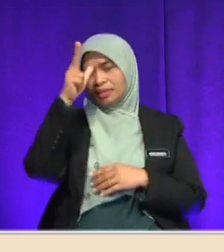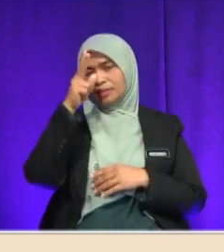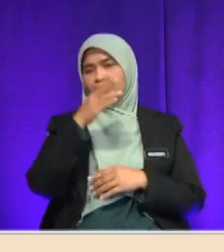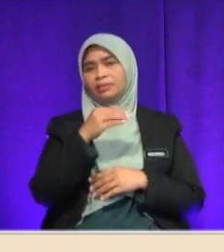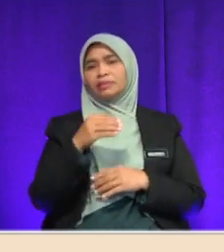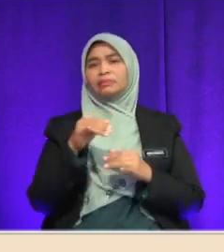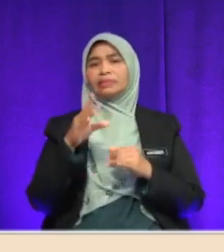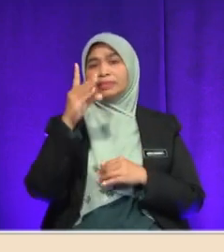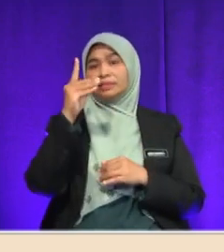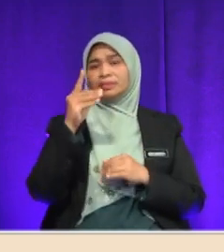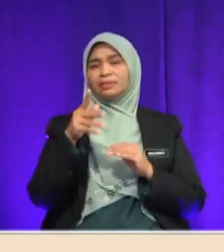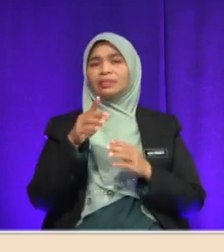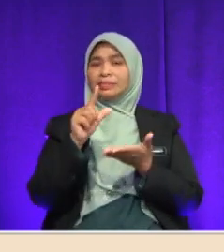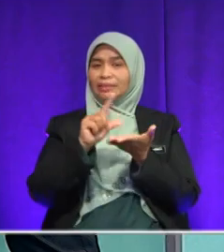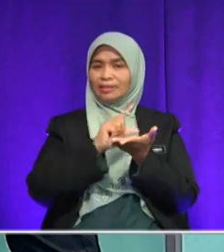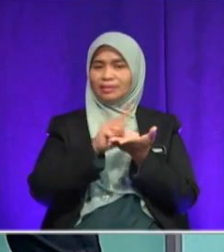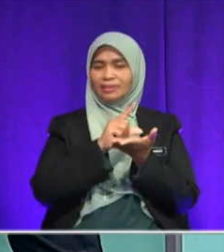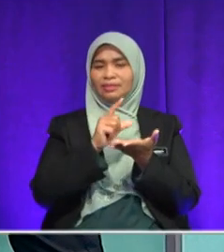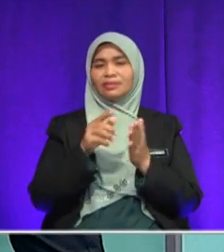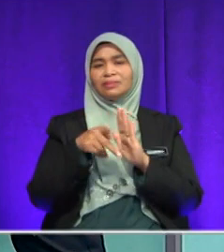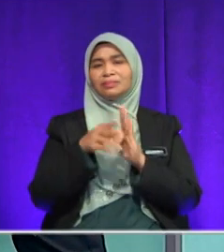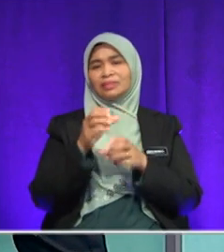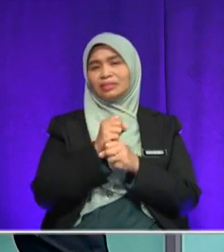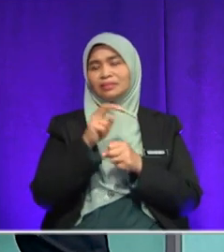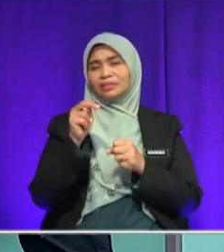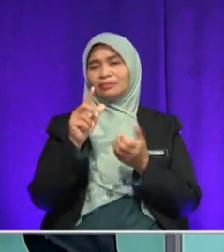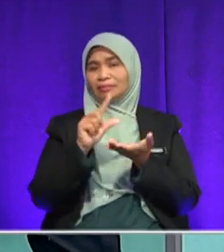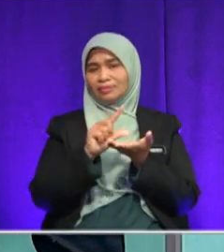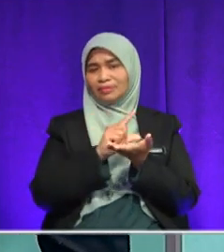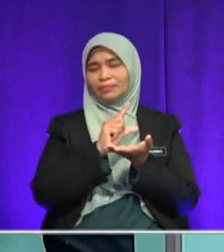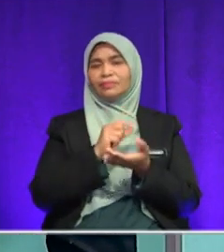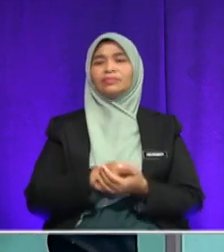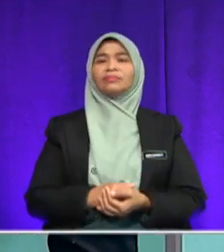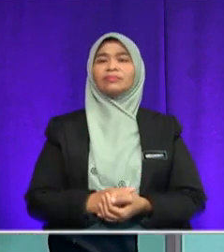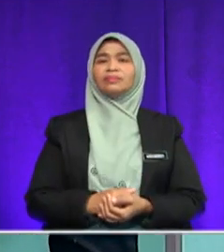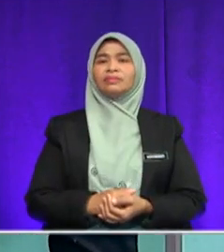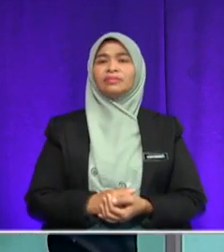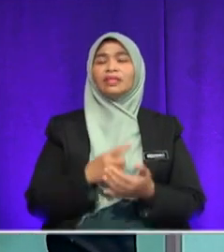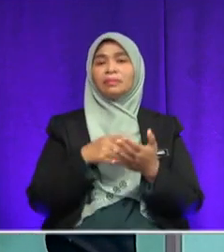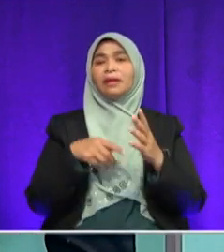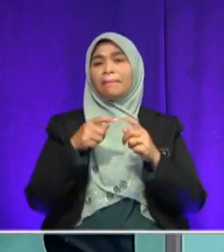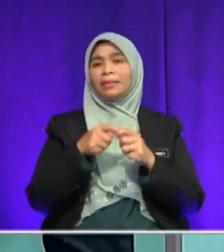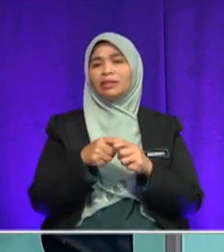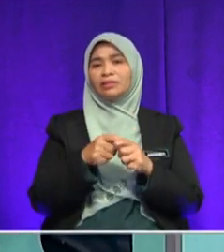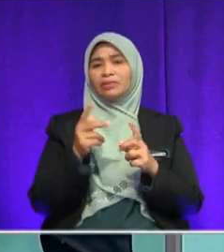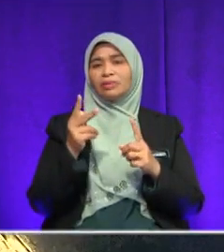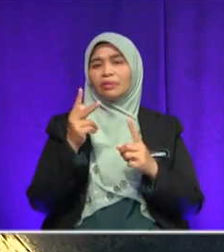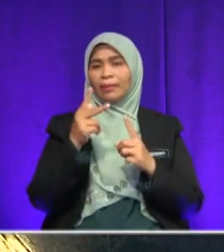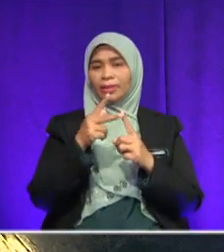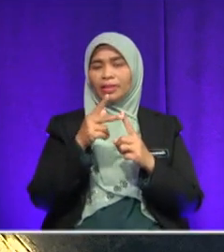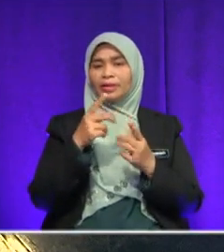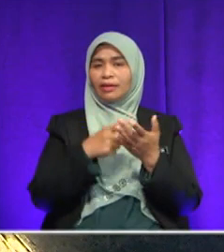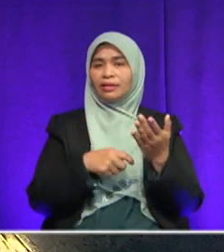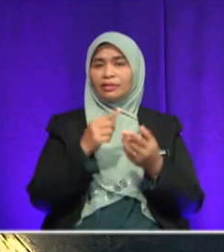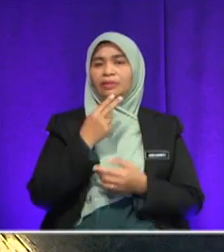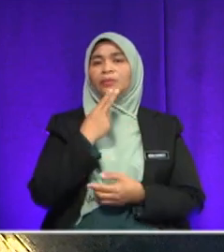pendapatan. Apa penentu? Berdasarkan soalan ini, apa yang menentukan permintaan ke atas harga gula? Okey, siapa nak cuba? Syah,